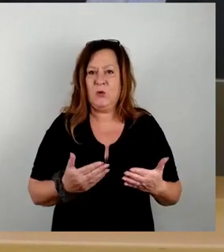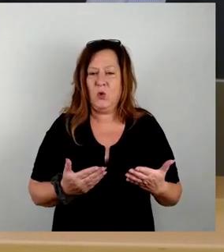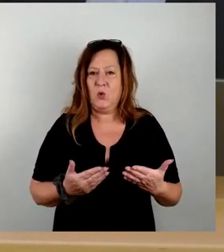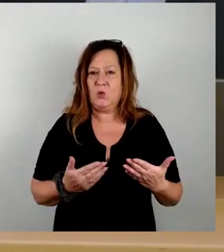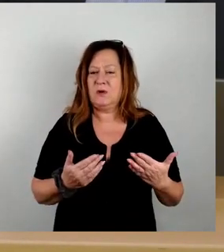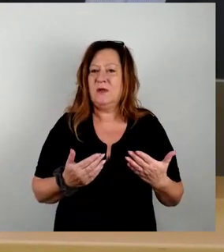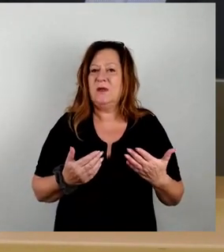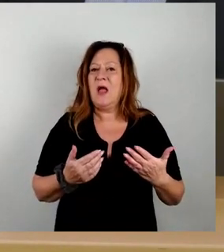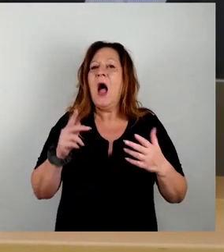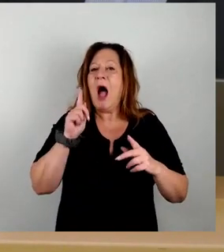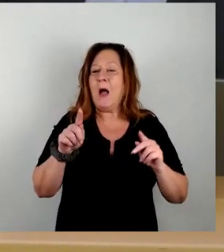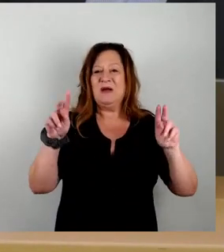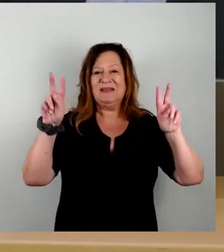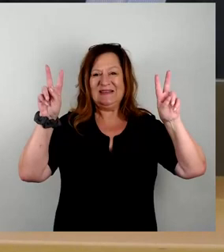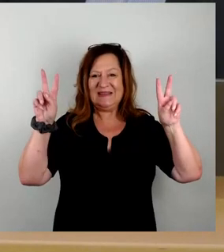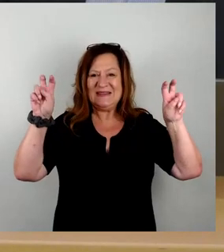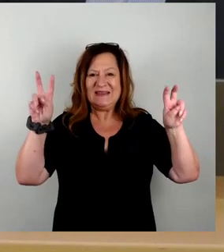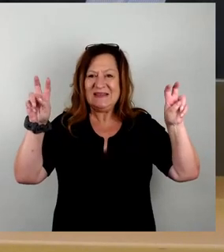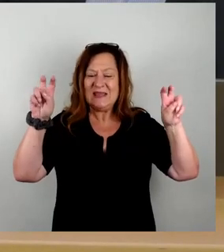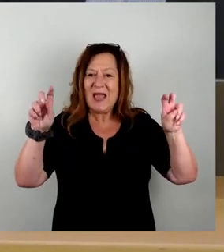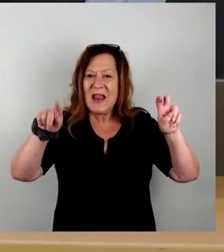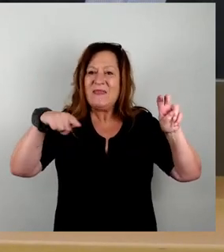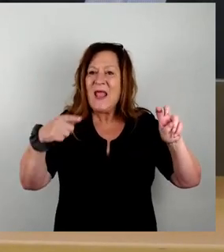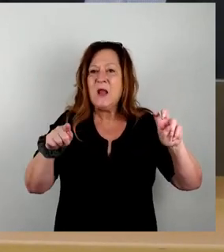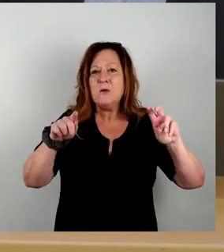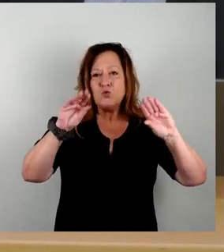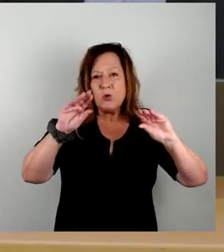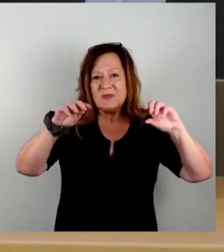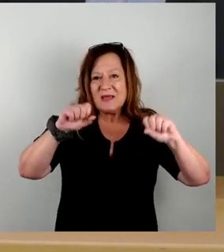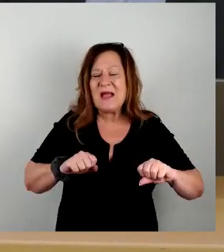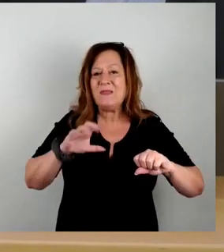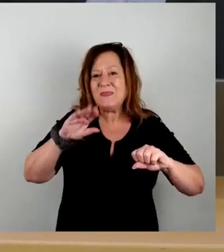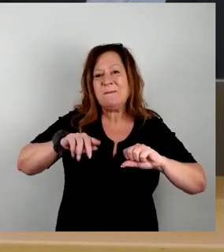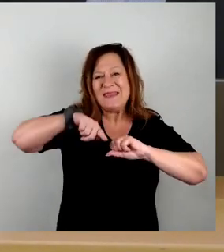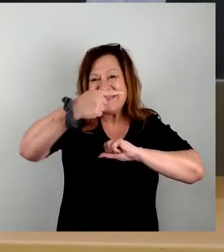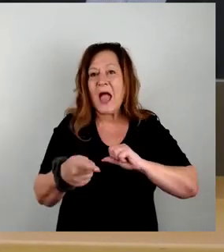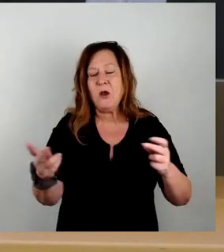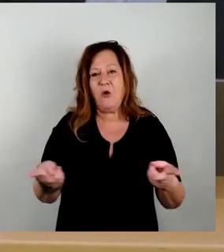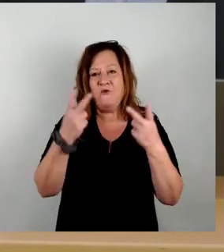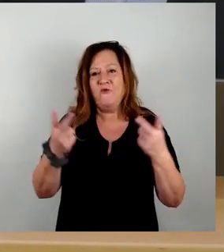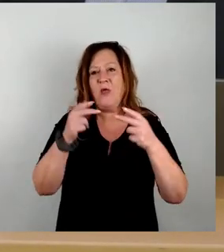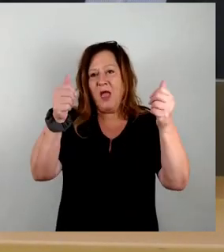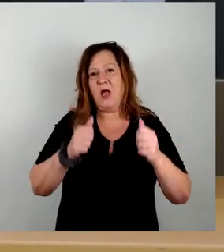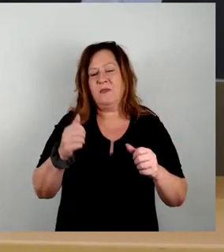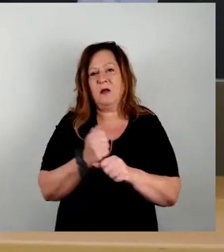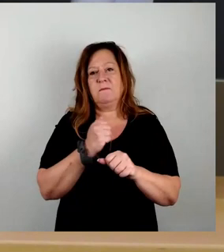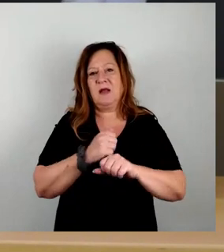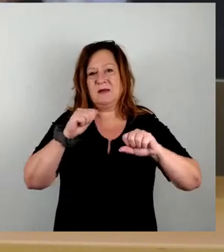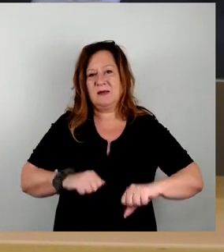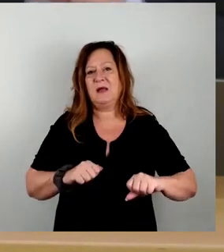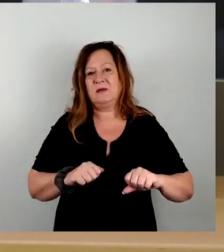Premium-Titel, den wir dann auch nutzen konnten, um Förderanträge zu stellen. Und insoweit haben wir unter dem Stichwort Neutral Path dann